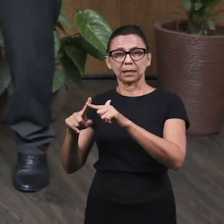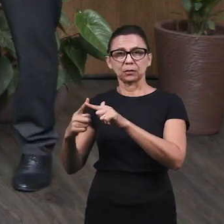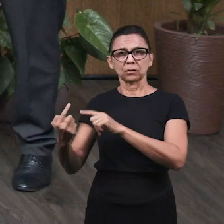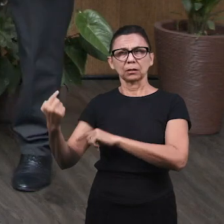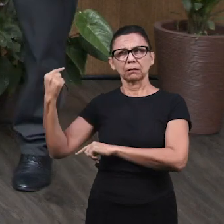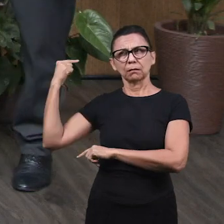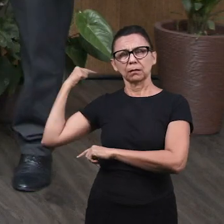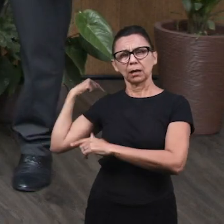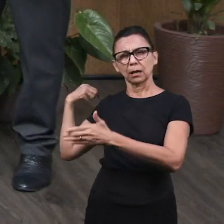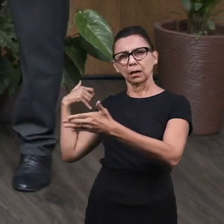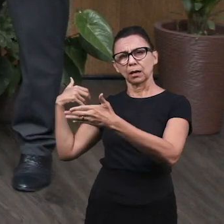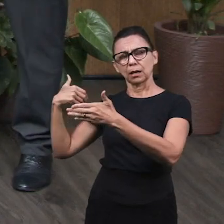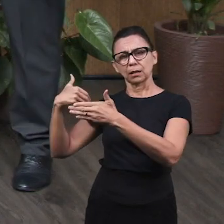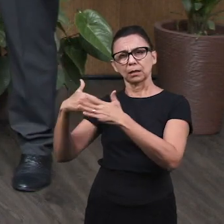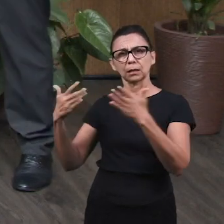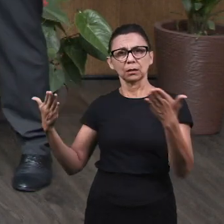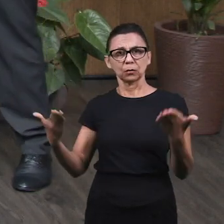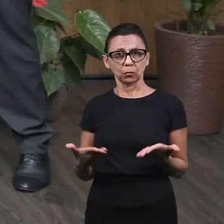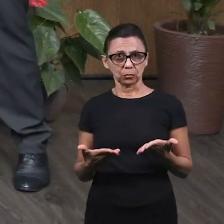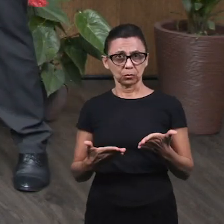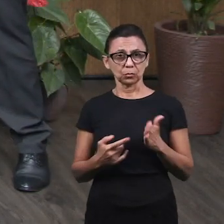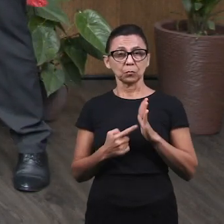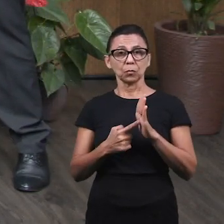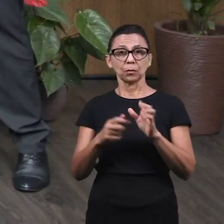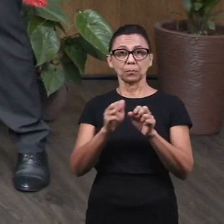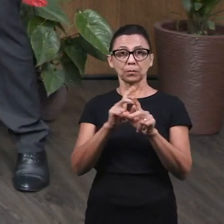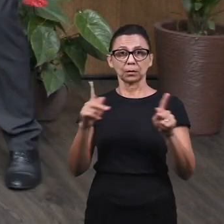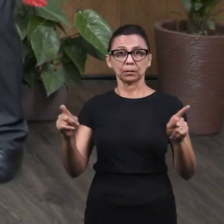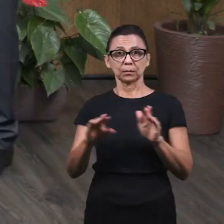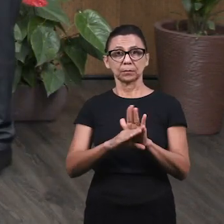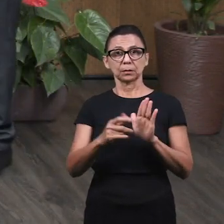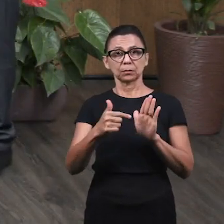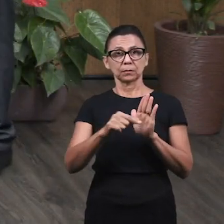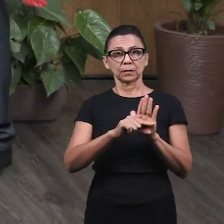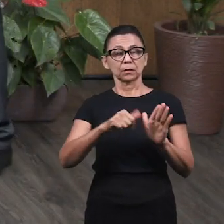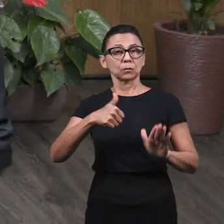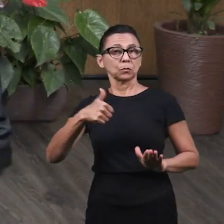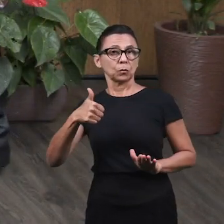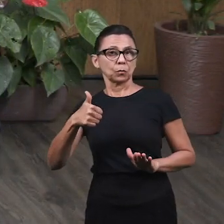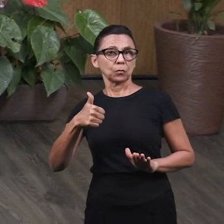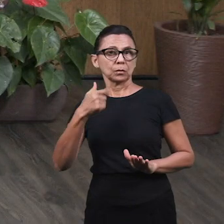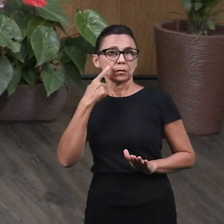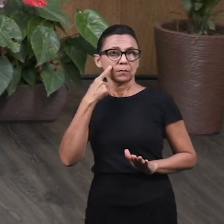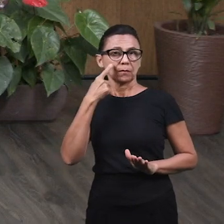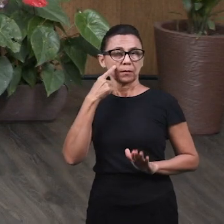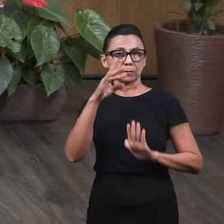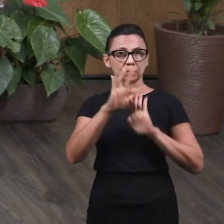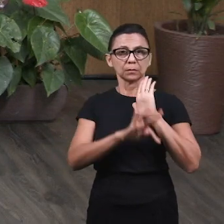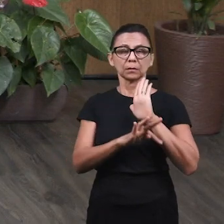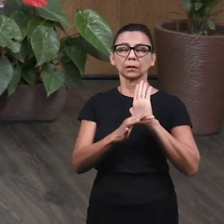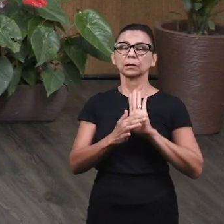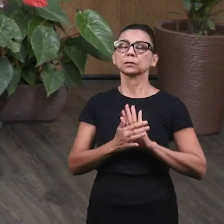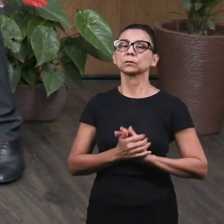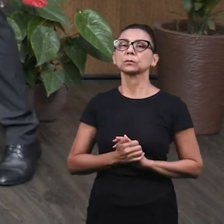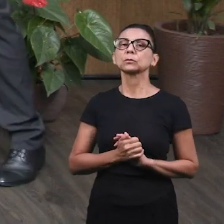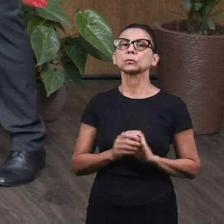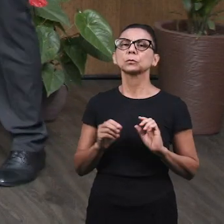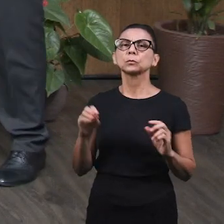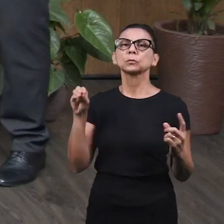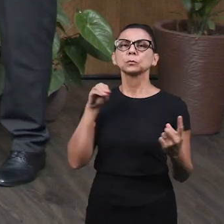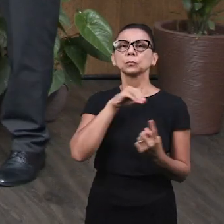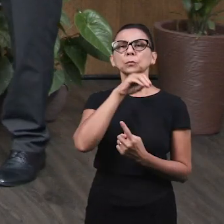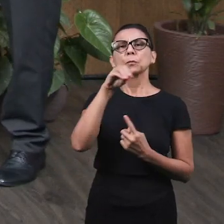avons lu au début de la programmation, Apocalypse 12, 11. Et nous voyons donc ici, dans ce texte, dans la